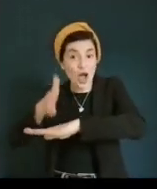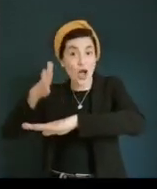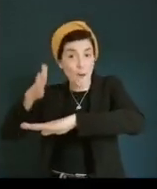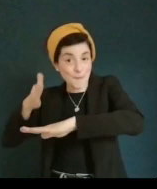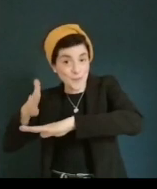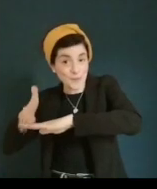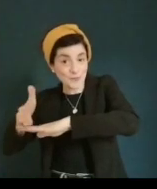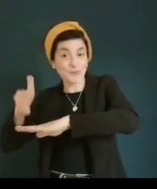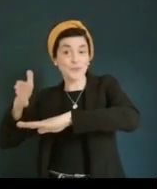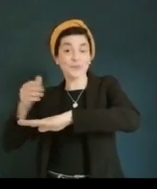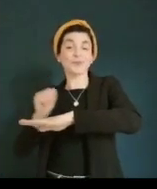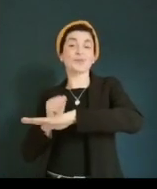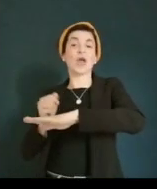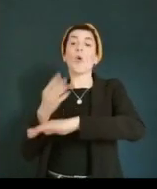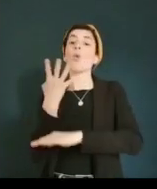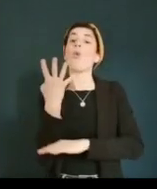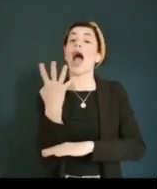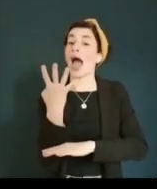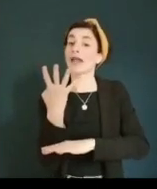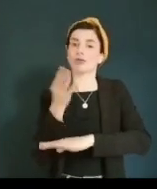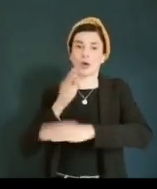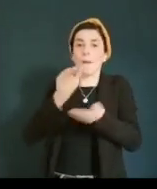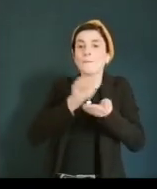Taglio. Vado a realizzare